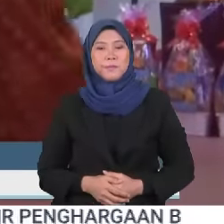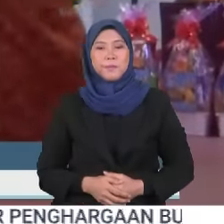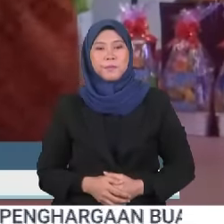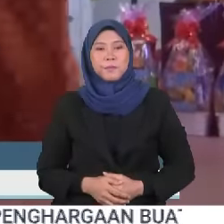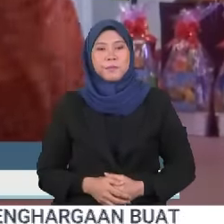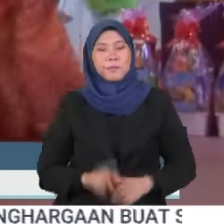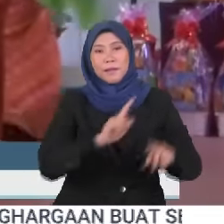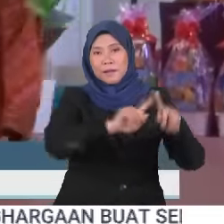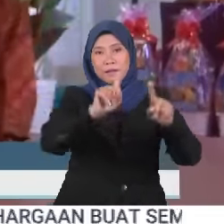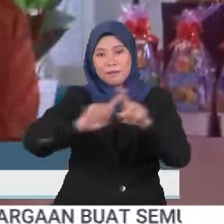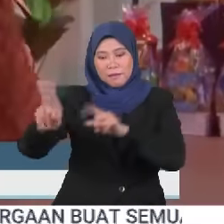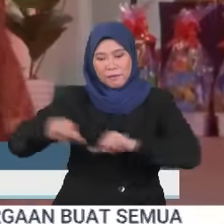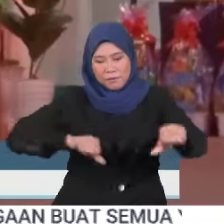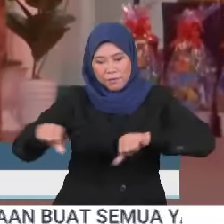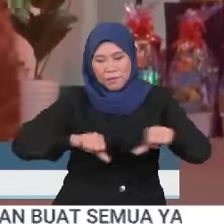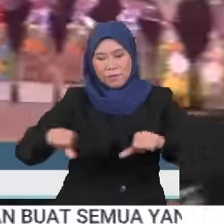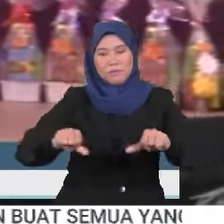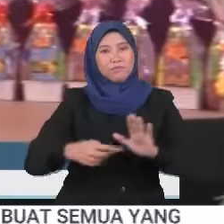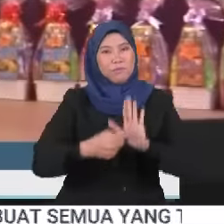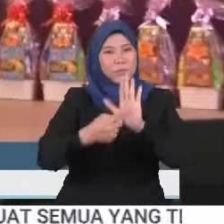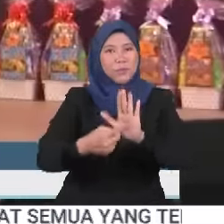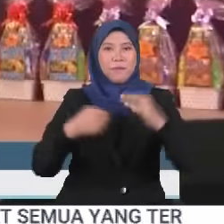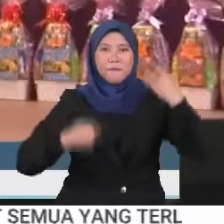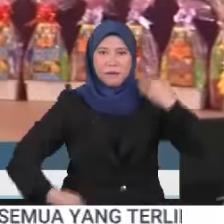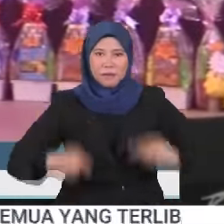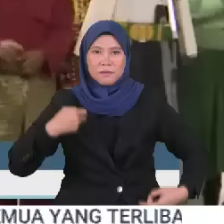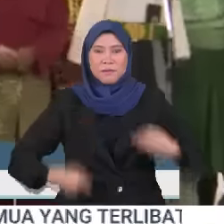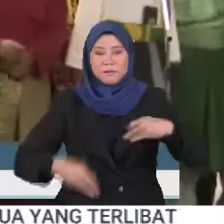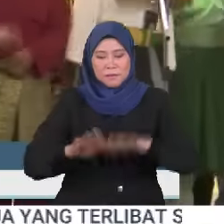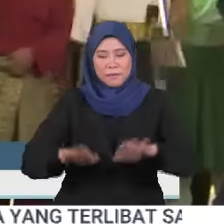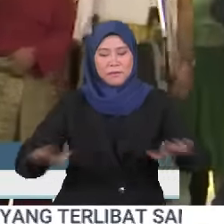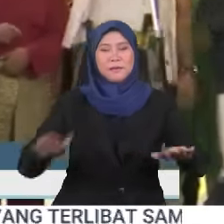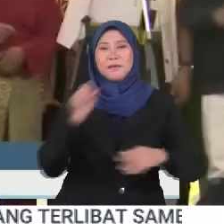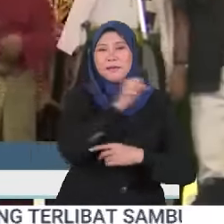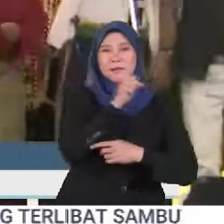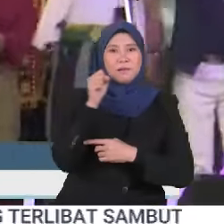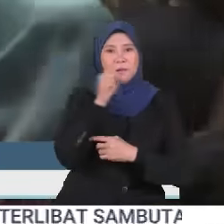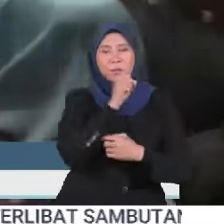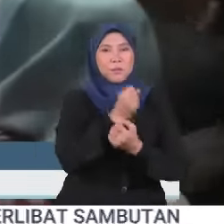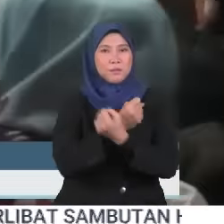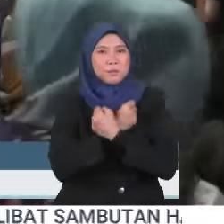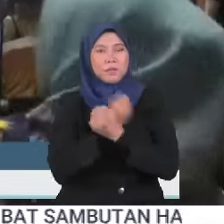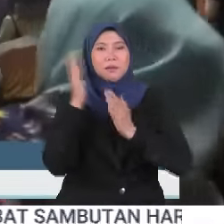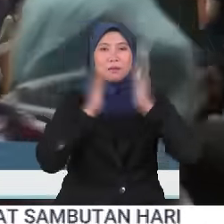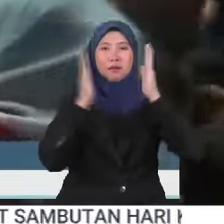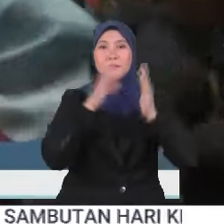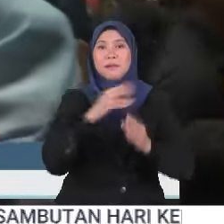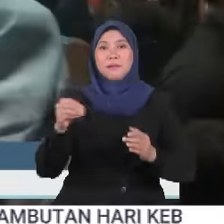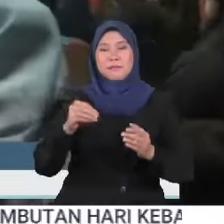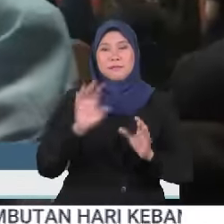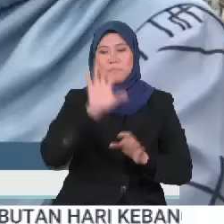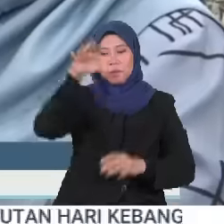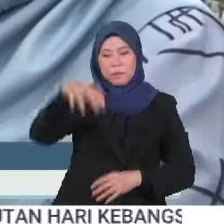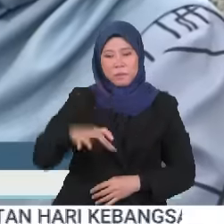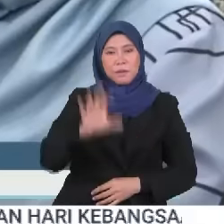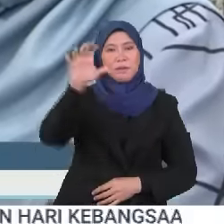berbagai activity diadakan termasuk persembahan fashion kanak-kanak nyanyian patriotik tarian naga pertunjukan bunga api dan